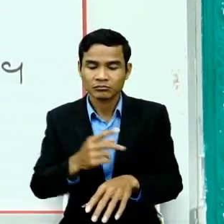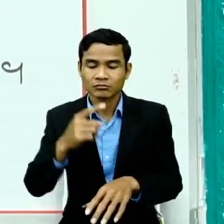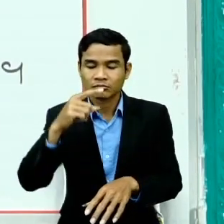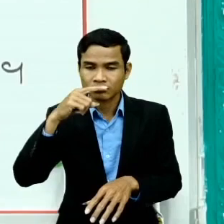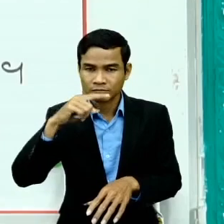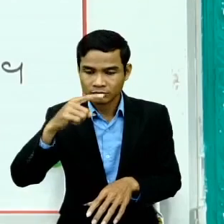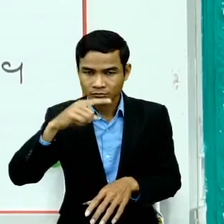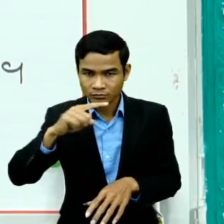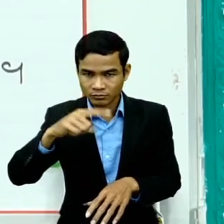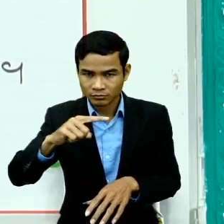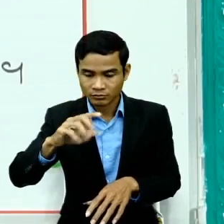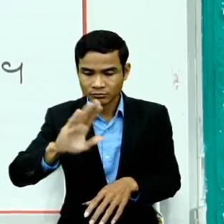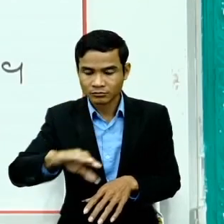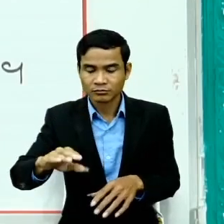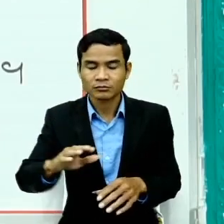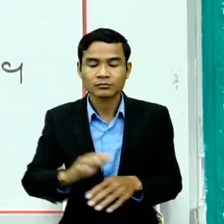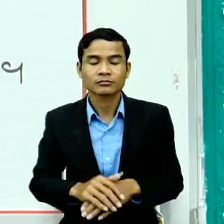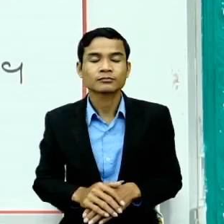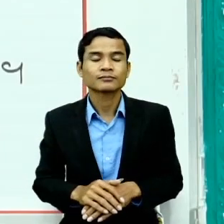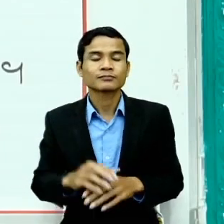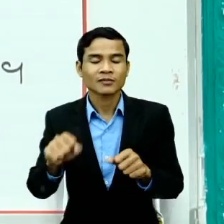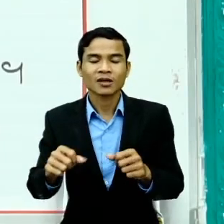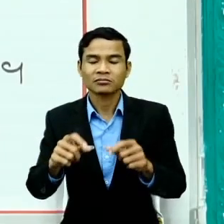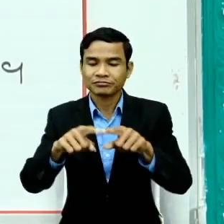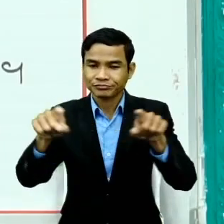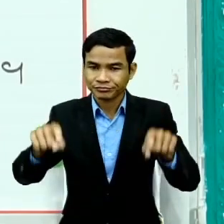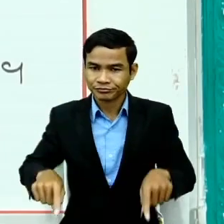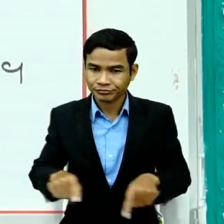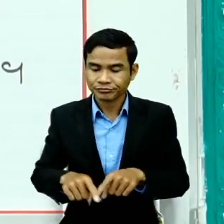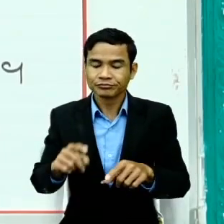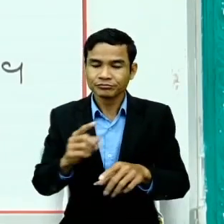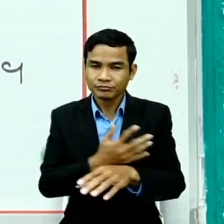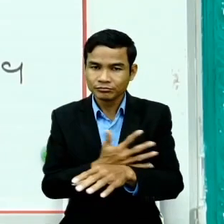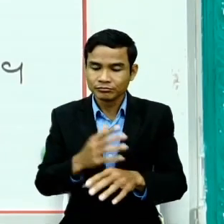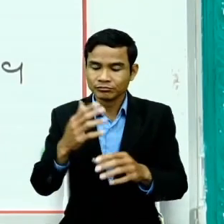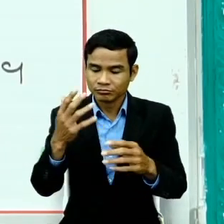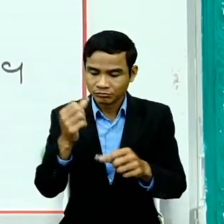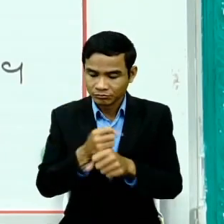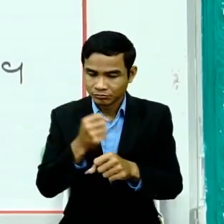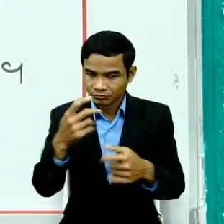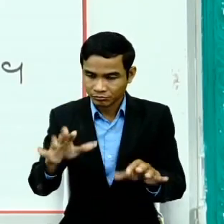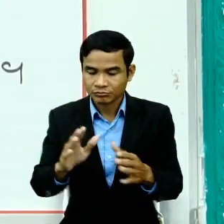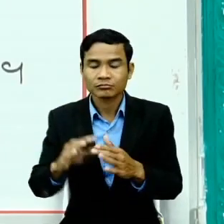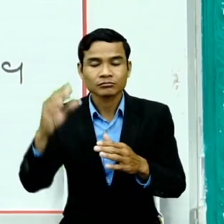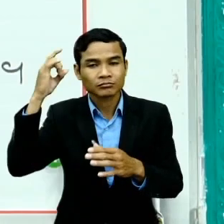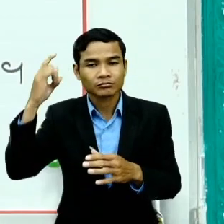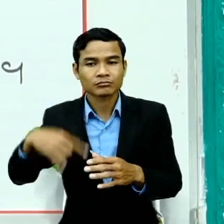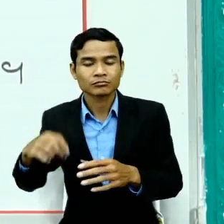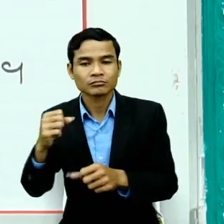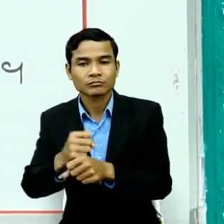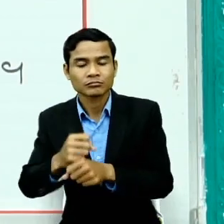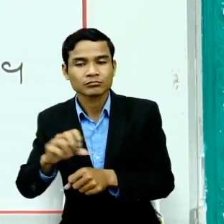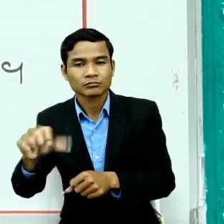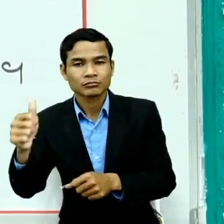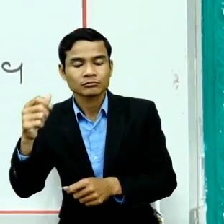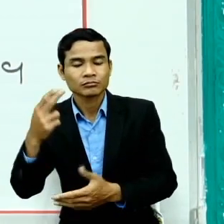số bằng to tiết à cái bị phơi trầm cá ta mấy người đang xây thiệt phơi ở vầy tiết con